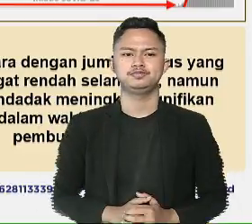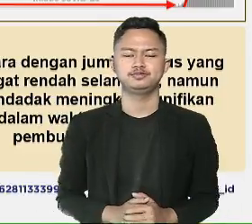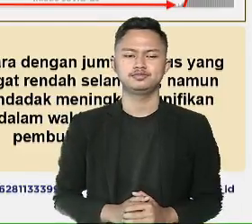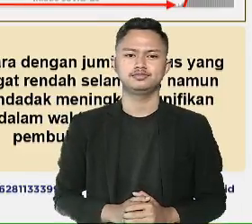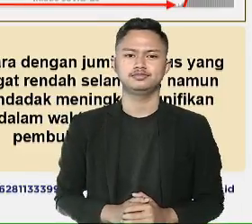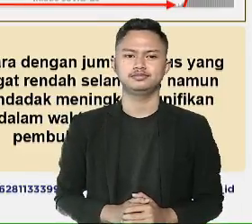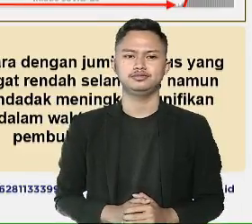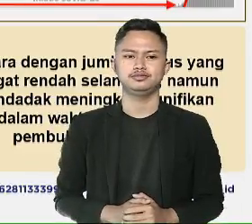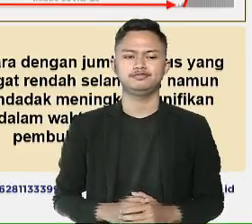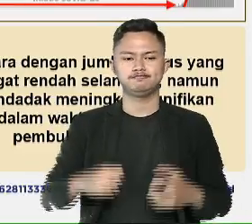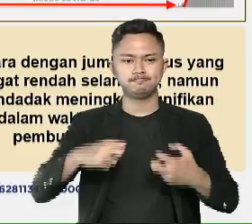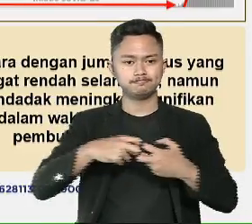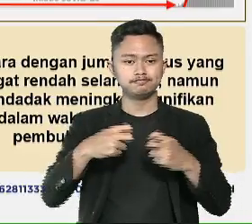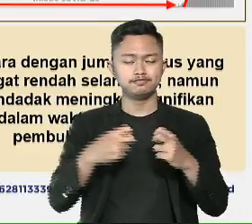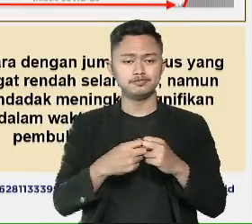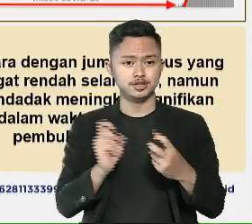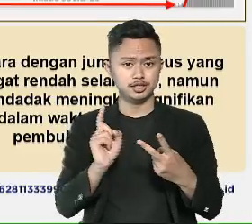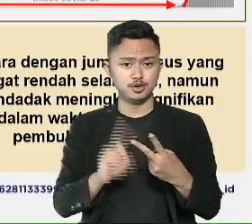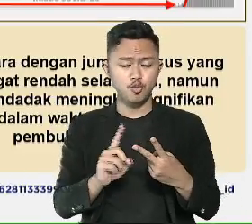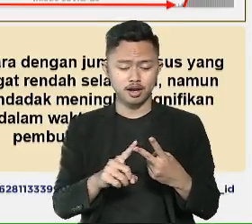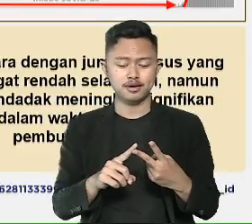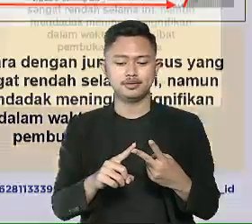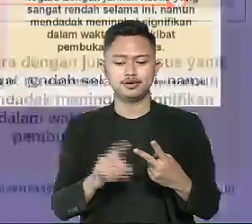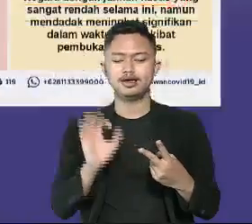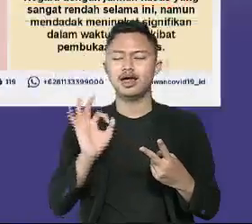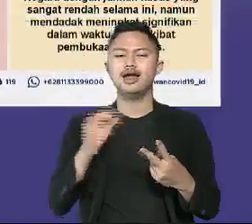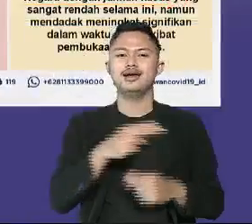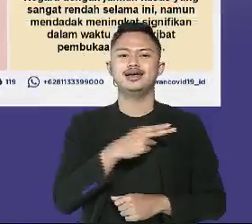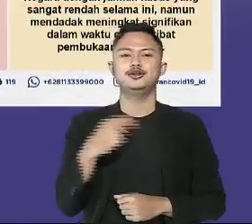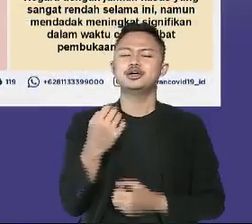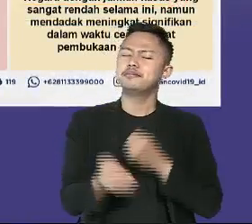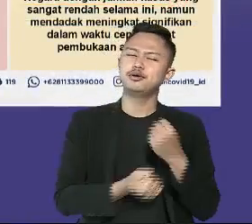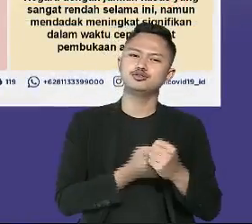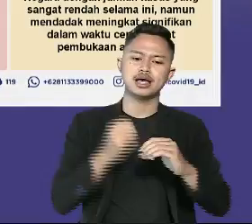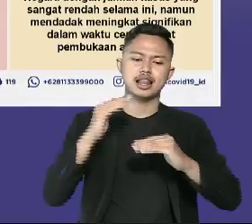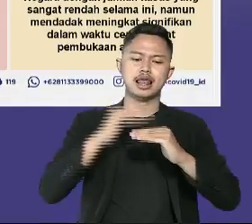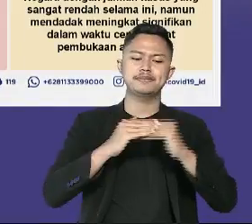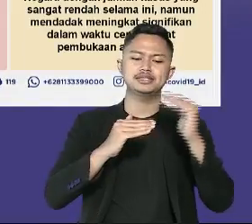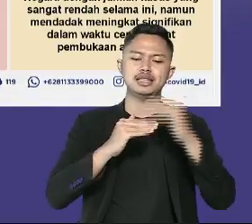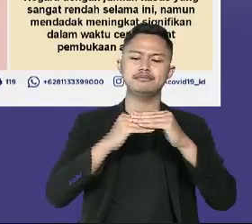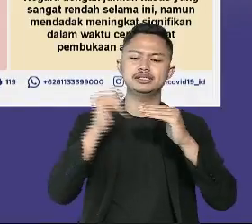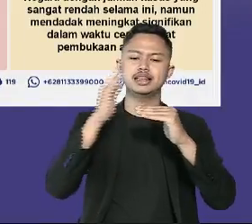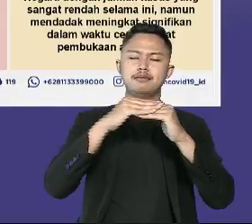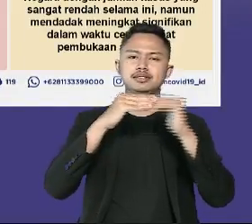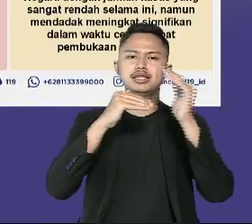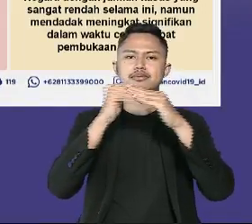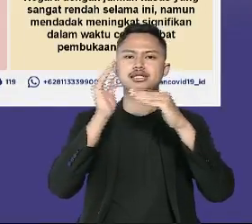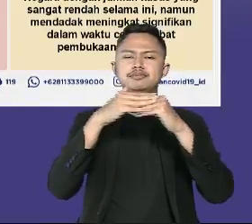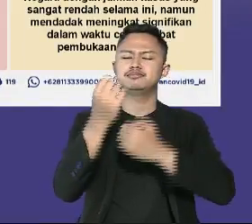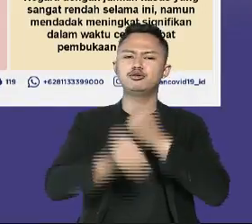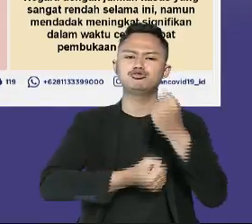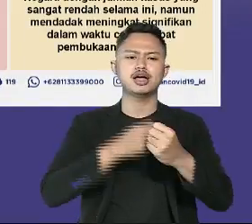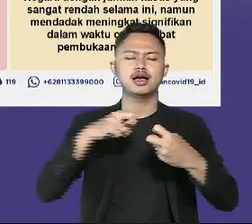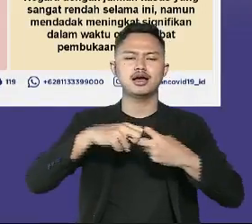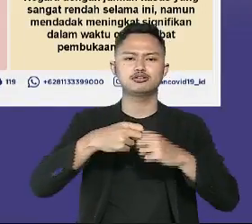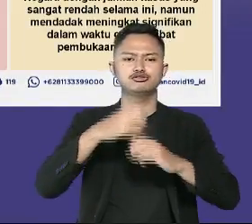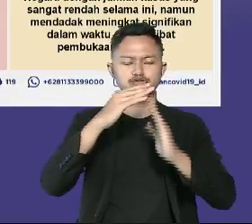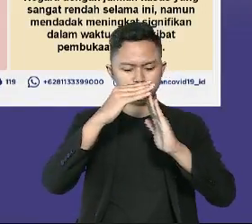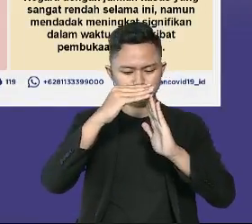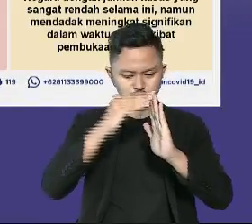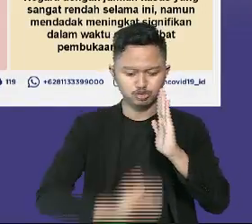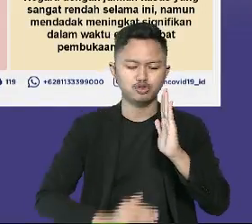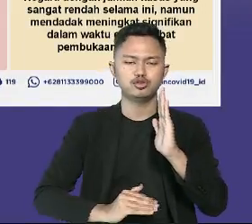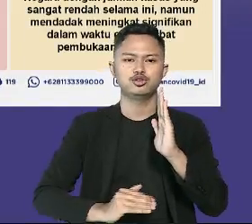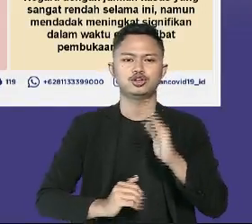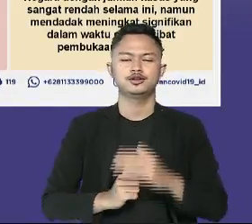Pasca lonjakan kasus kedua, Indonesia melakukan upaya berlapis dan menyeluruh untuk menekan kasus.